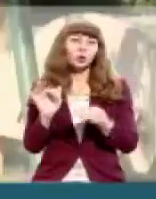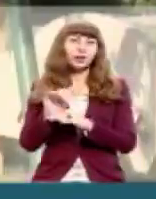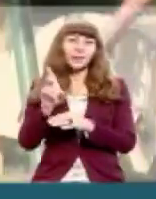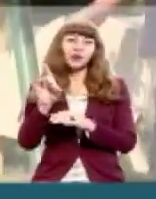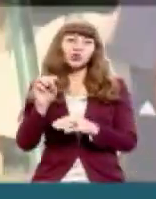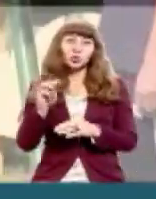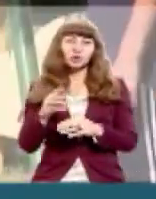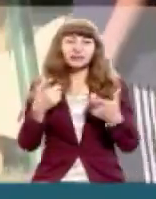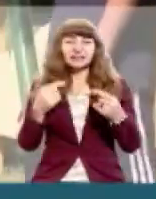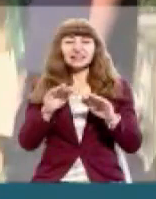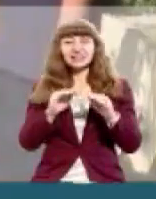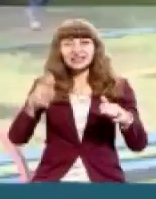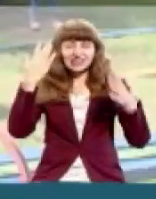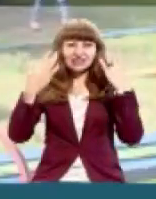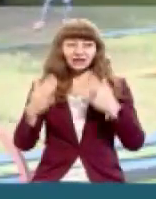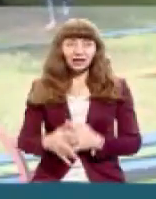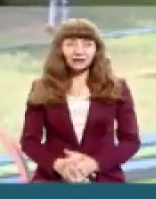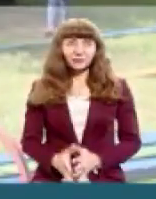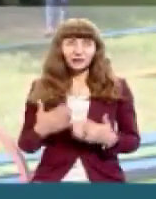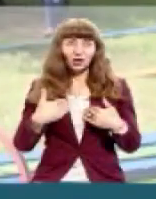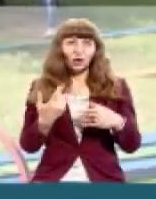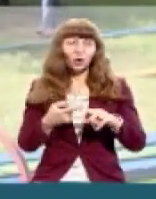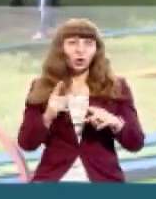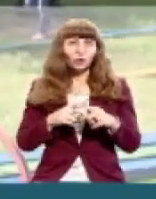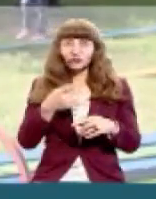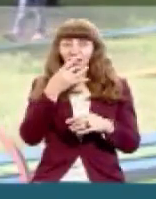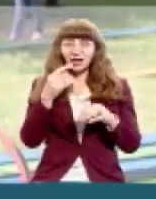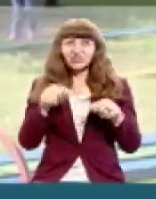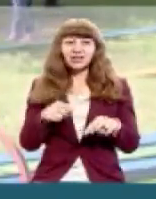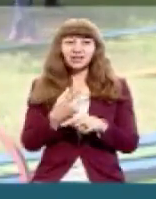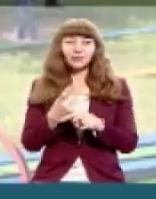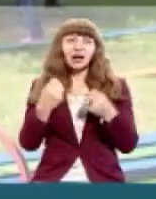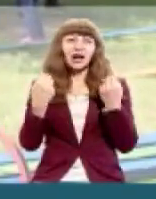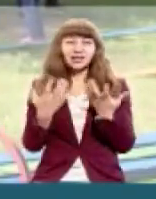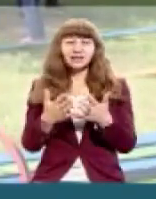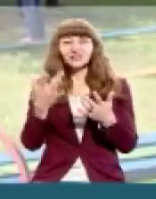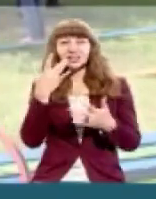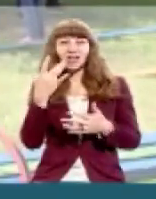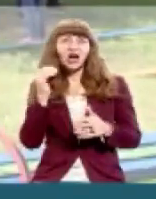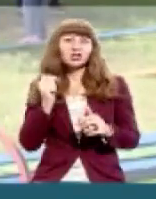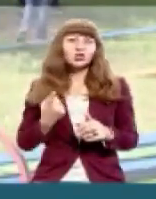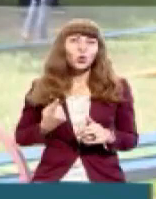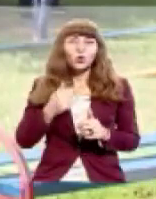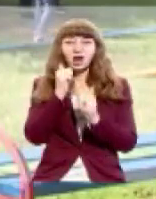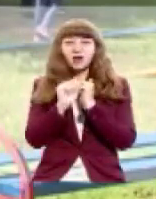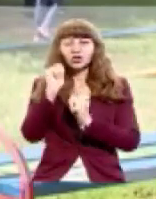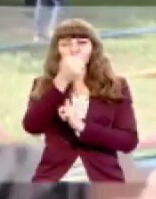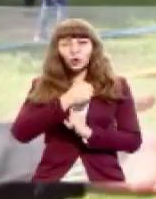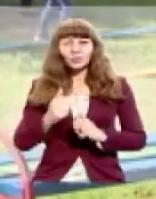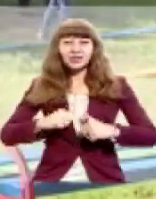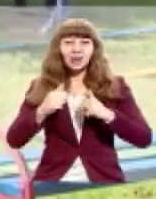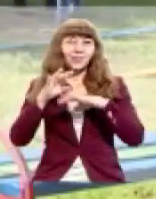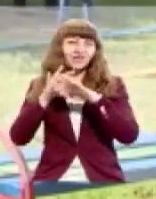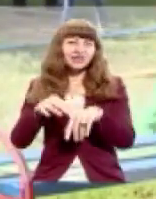балалар көңіл көтеріп, сергіп алды. Мне очень нравится вот данный праздник. Маған бұл мереке ерекше ұнайды. Жыл сайын